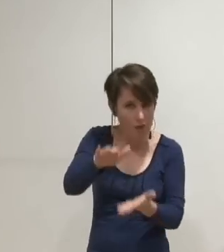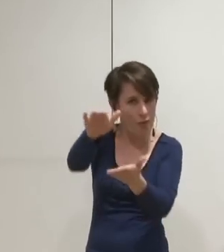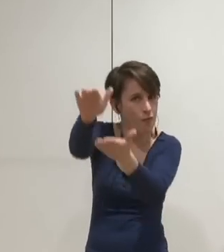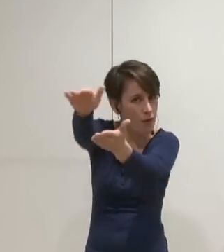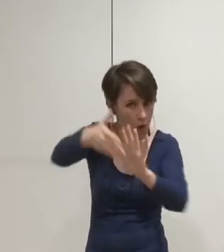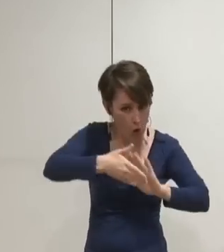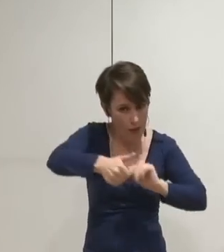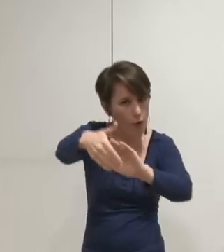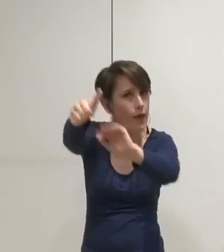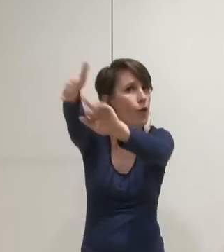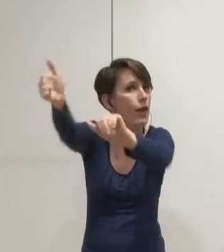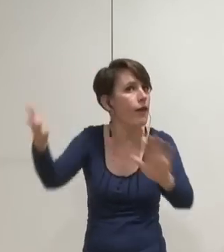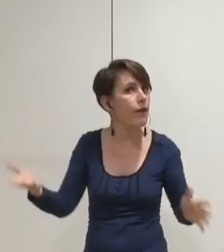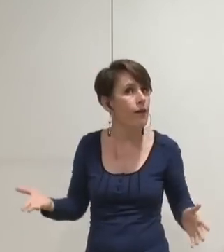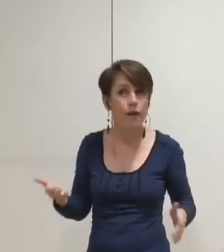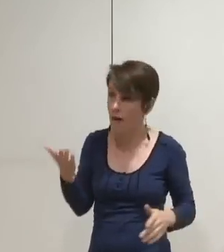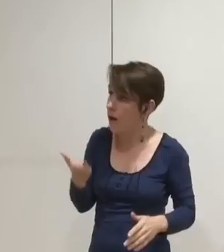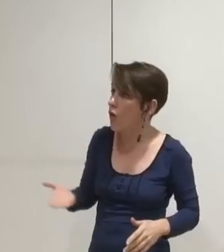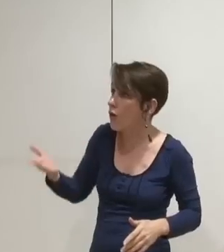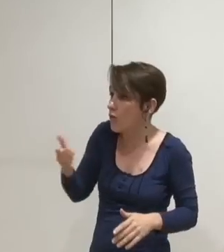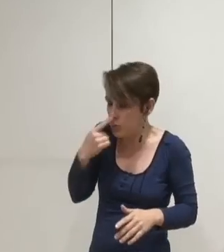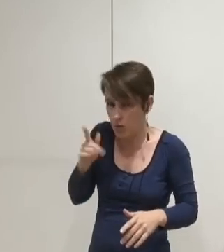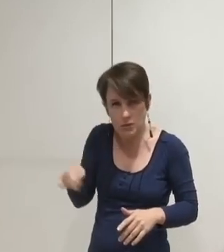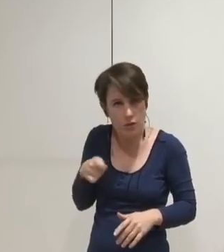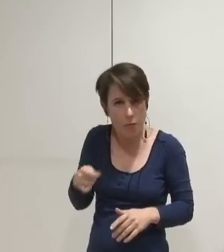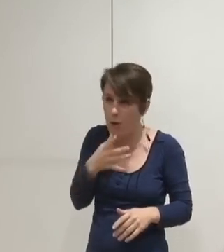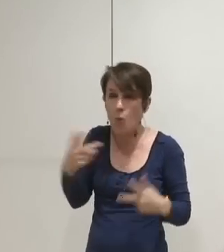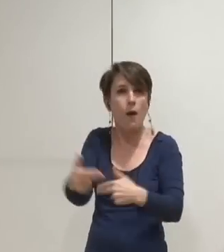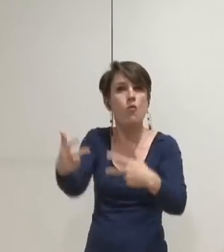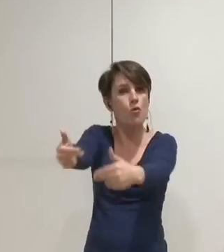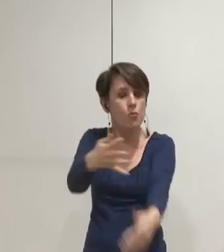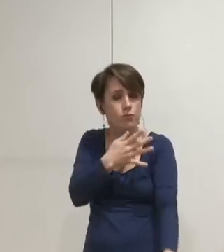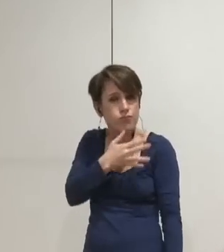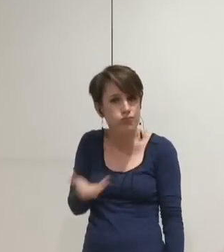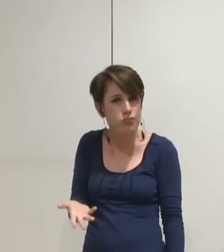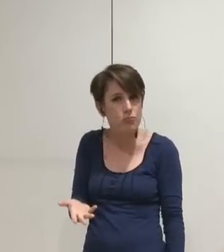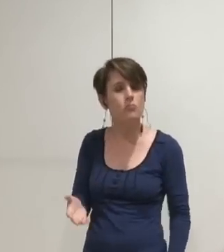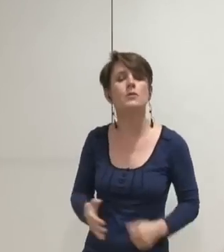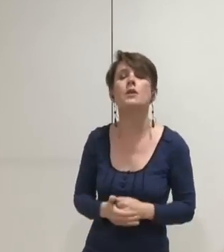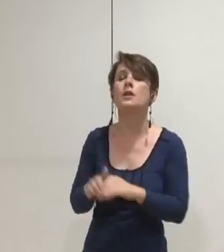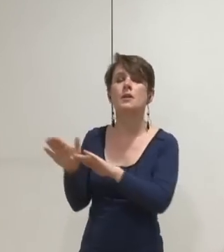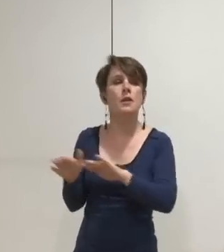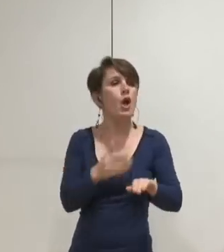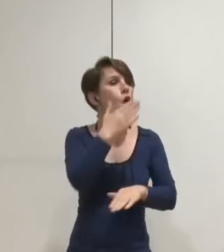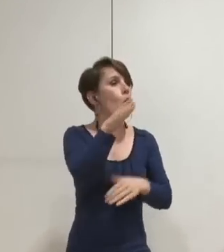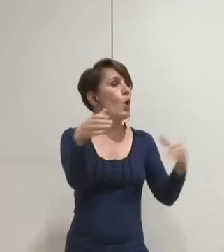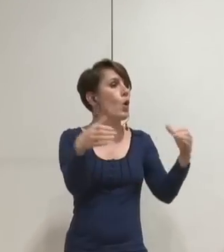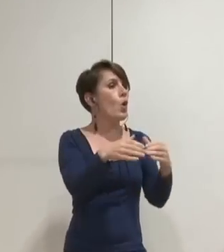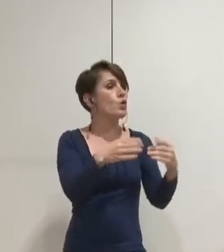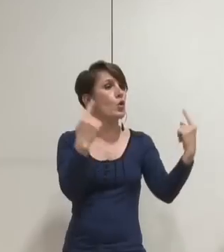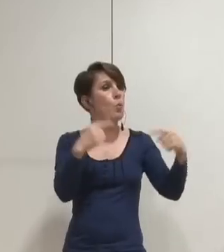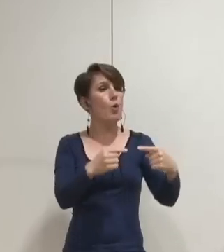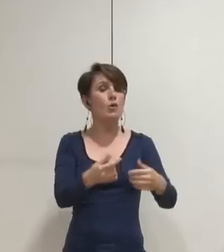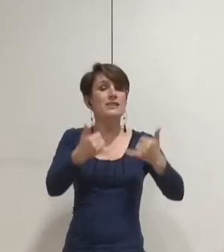si certains sont prêts à assumer cela pas nous revient maintenant à ce qui a pu être dit par l'autre groupe d'opposition qui se trouve assis